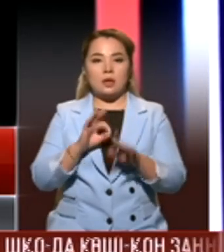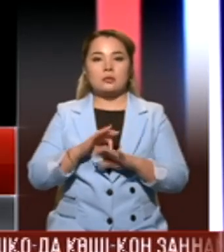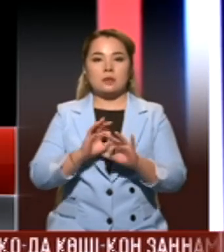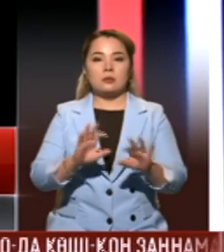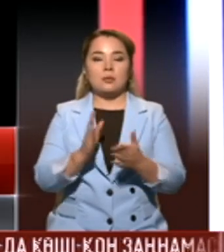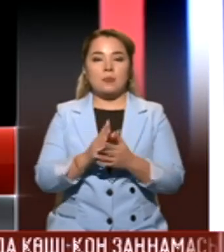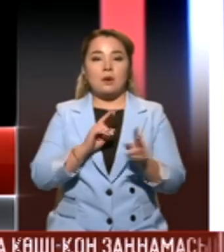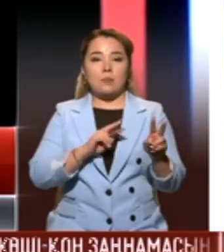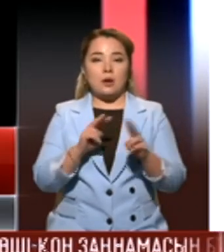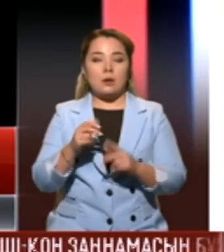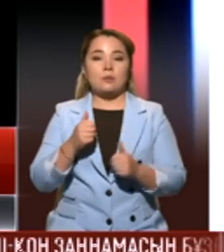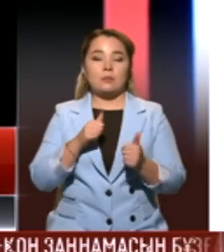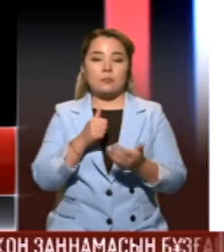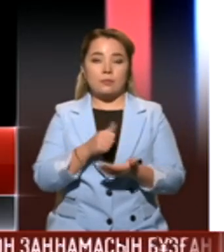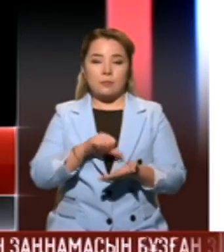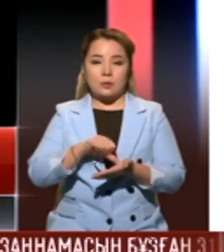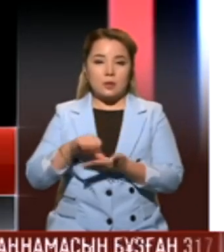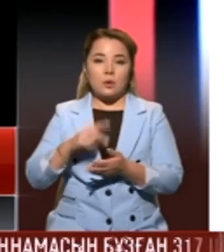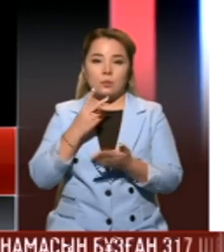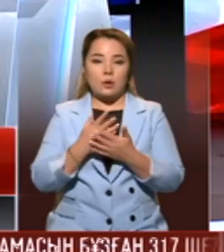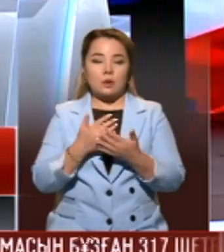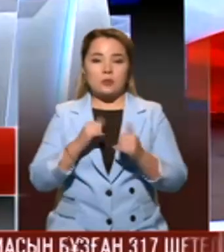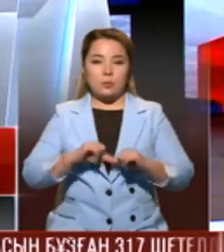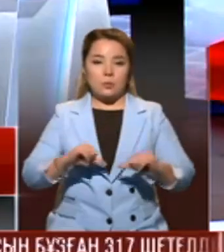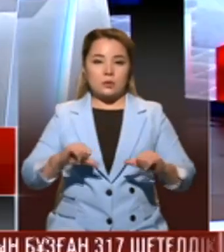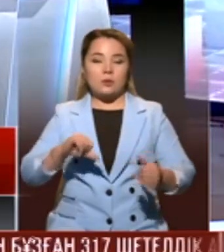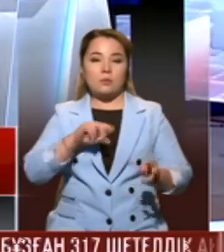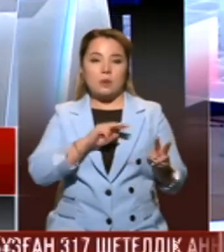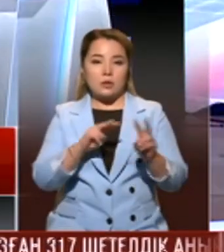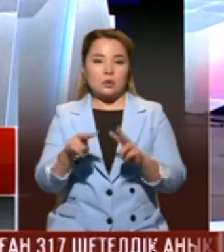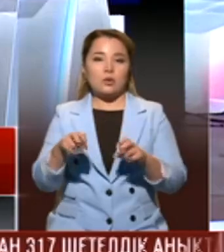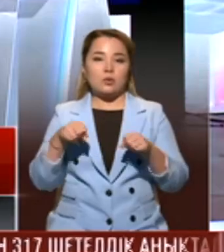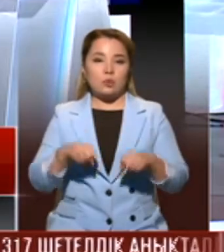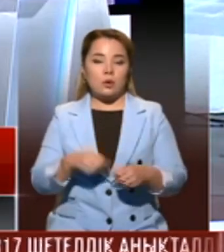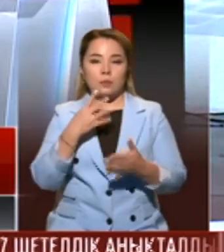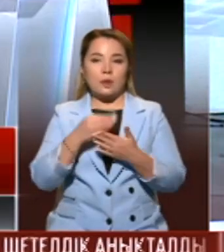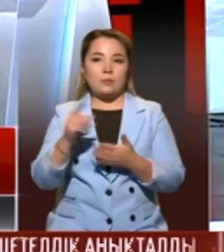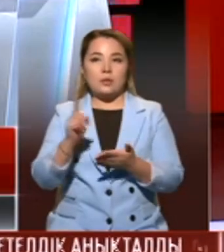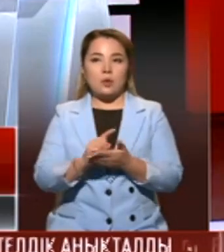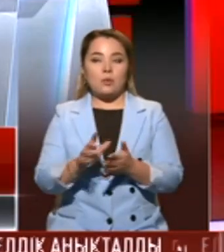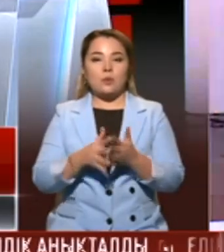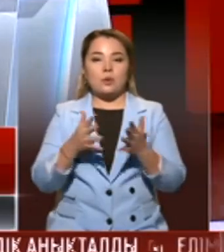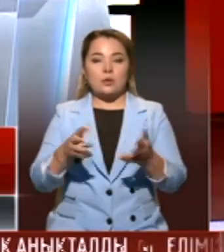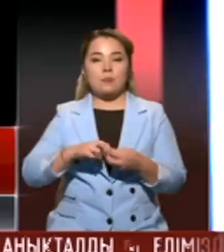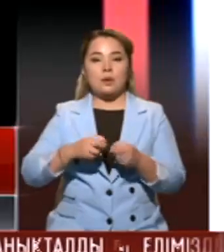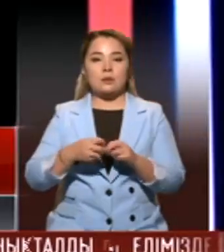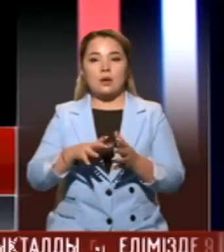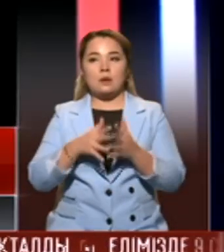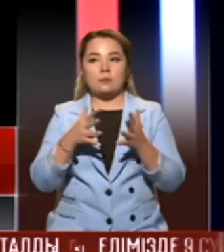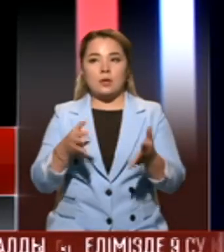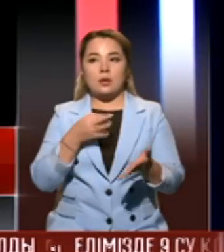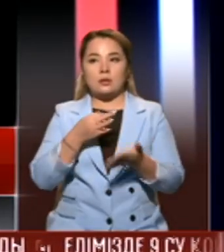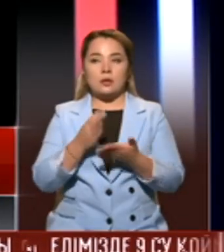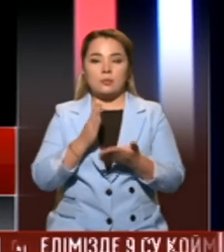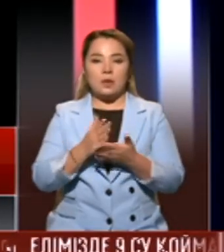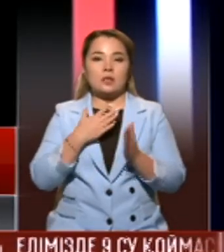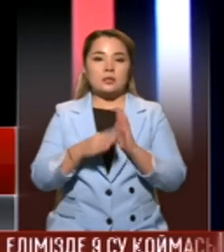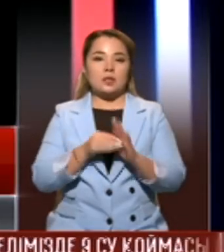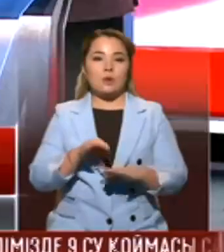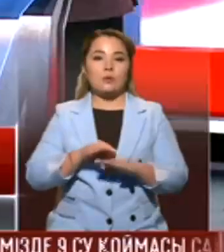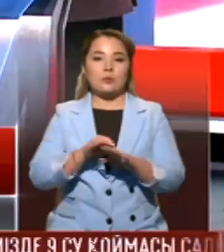жатырмыз. Бақылаушылар, байқаушылар, олардың құқықтары мен міндеттері деген. Жаңа Асхат мырза үлкен бір проблеманың басын көтерді. Тура